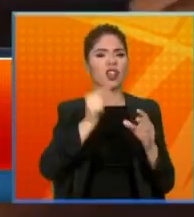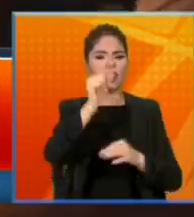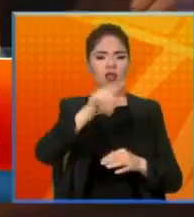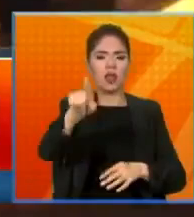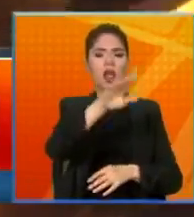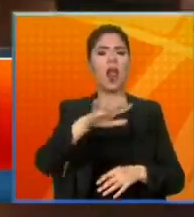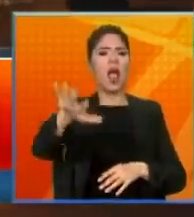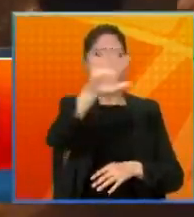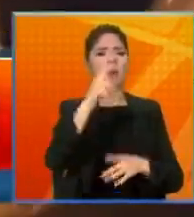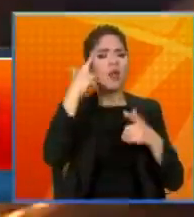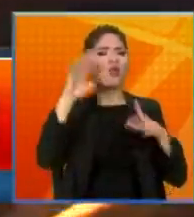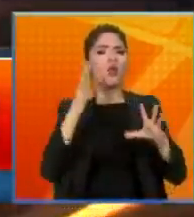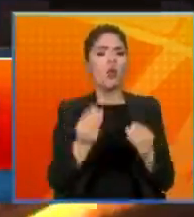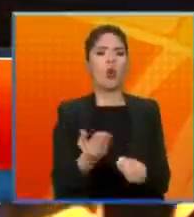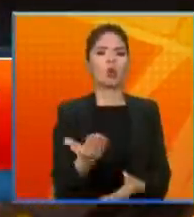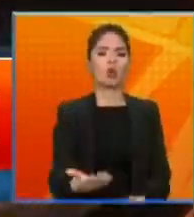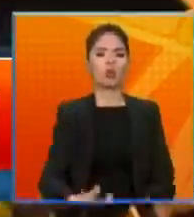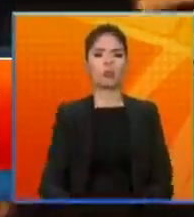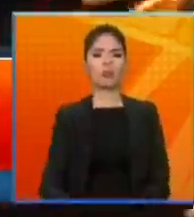yaşadı.